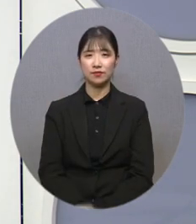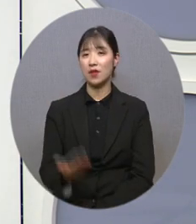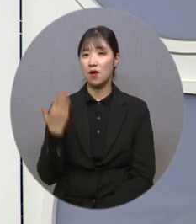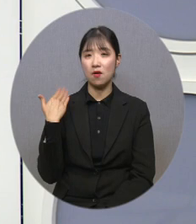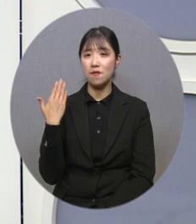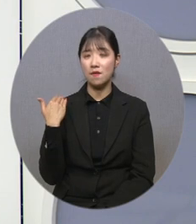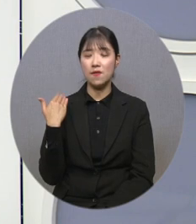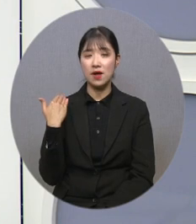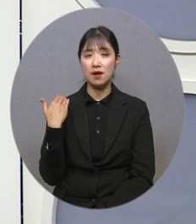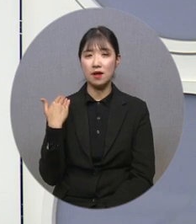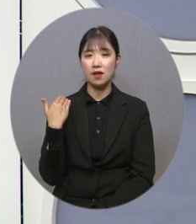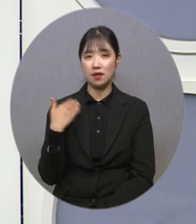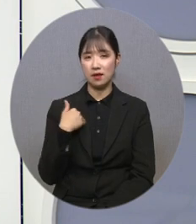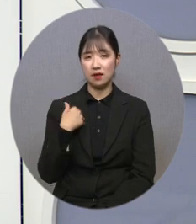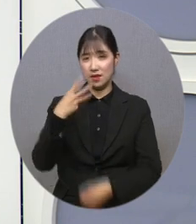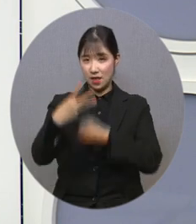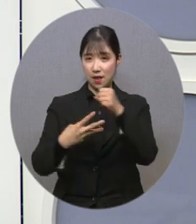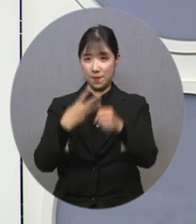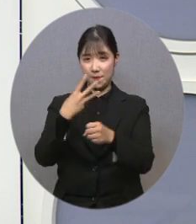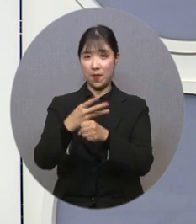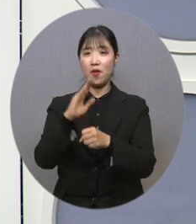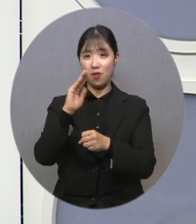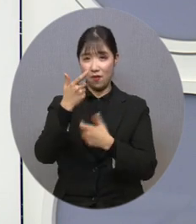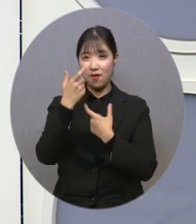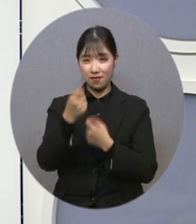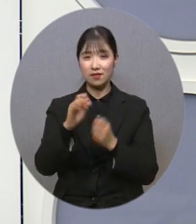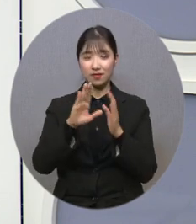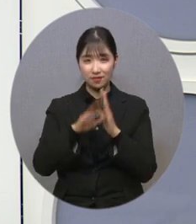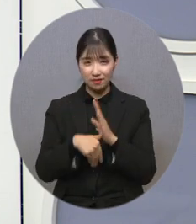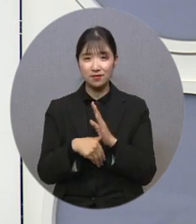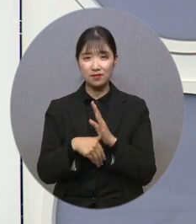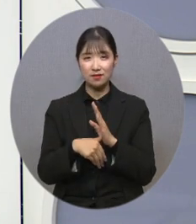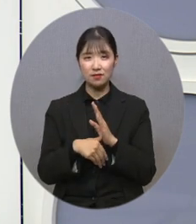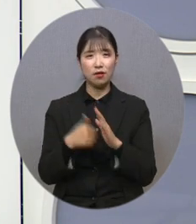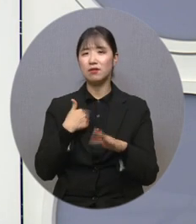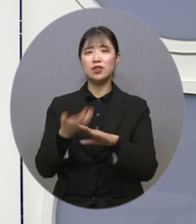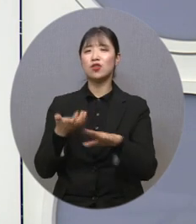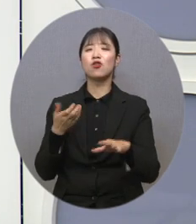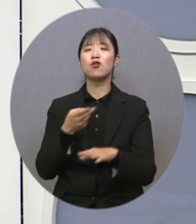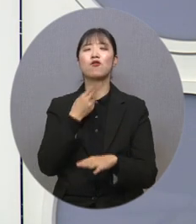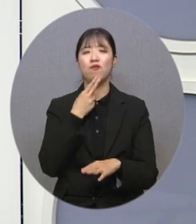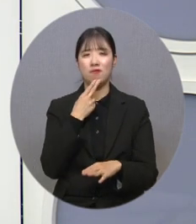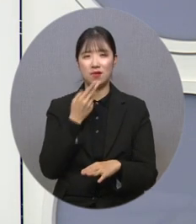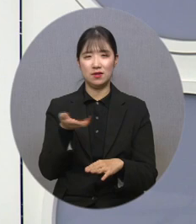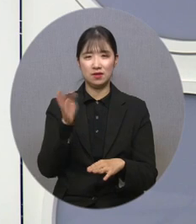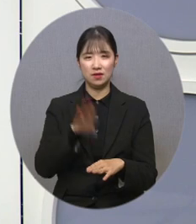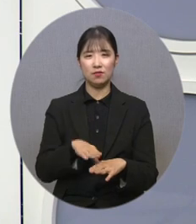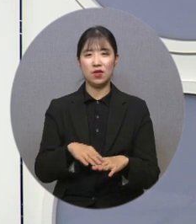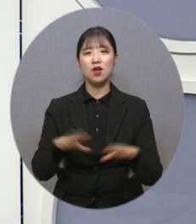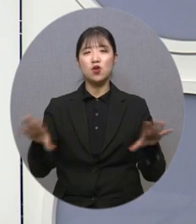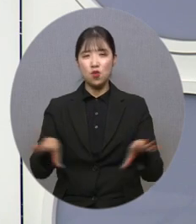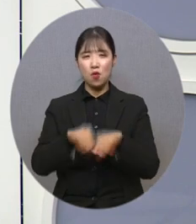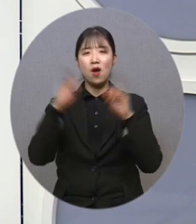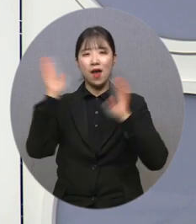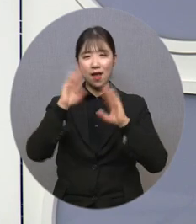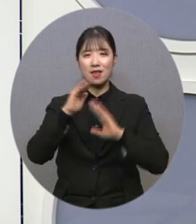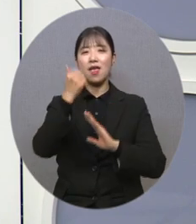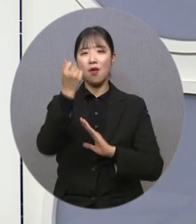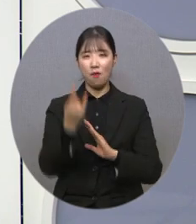얼마 전에 제가 3년째 되는 해에 비로소 그전엔 없었는데 총학생회